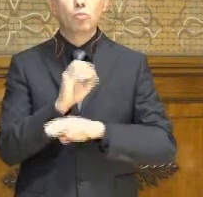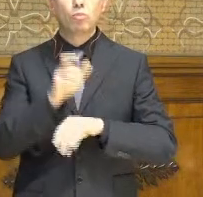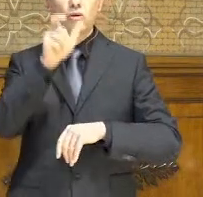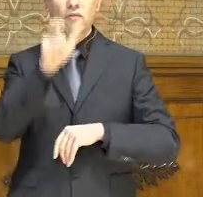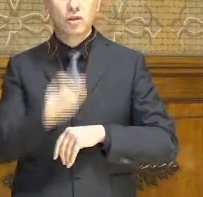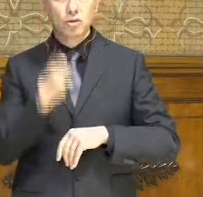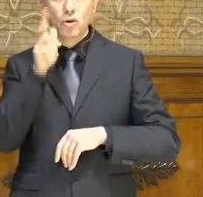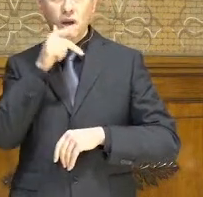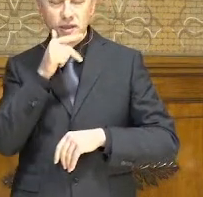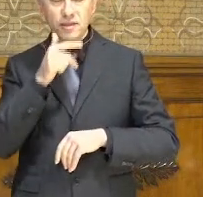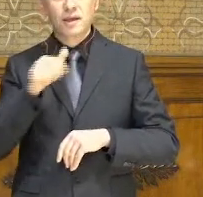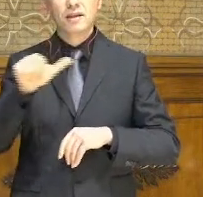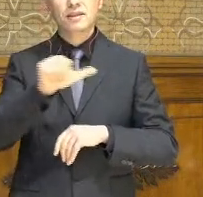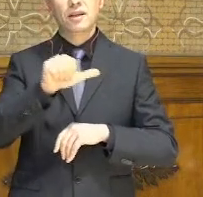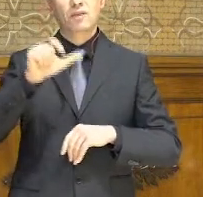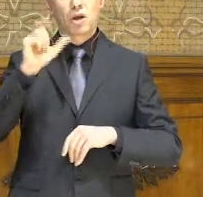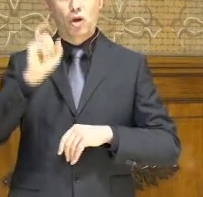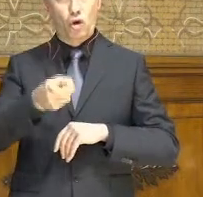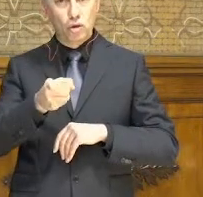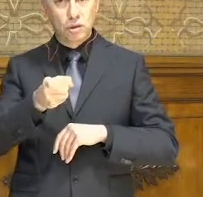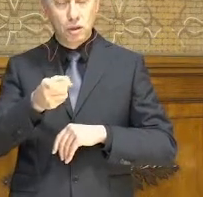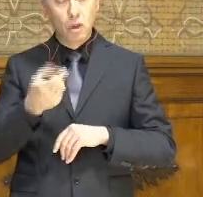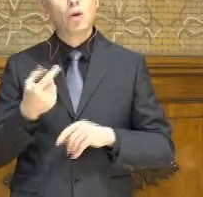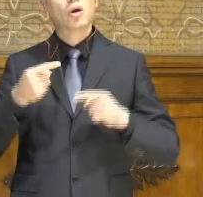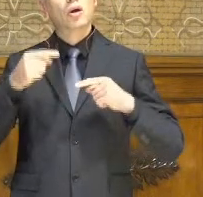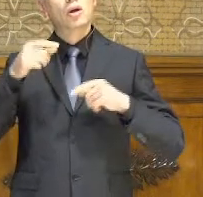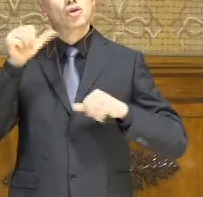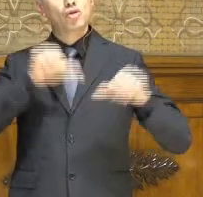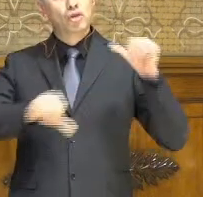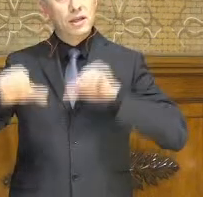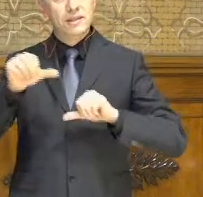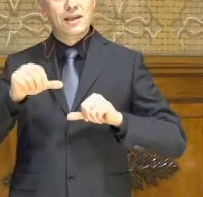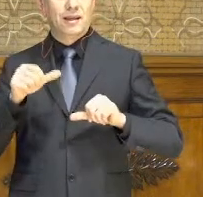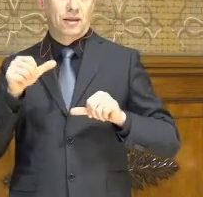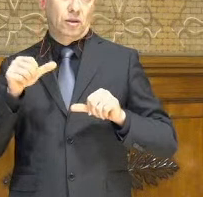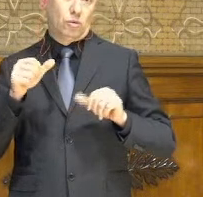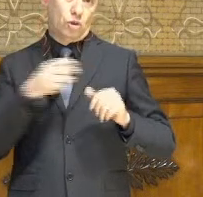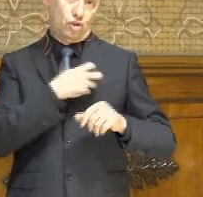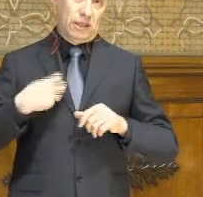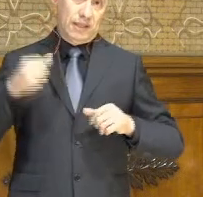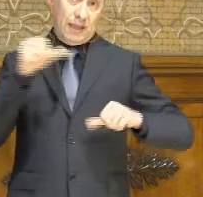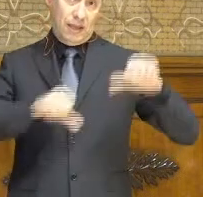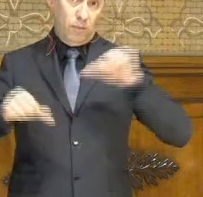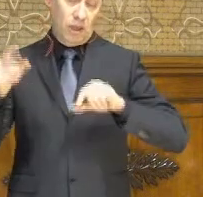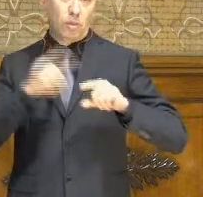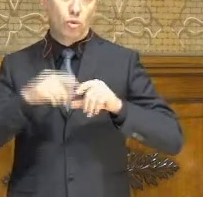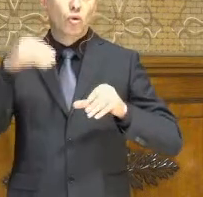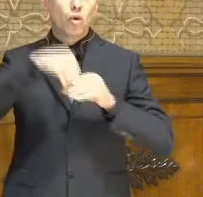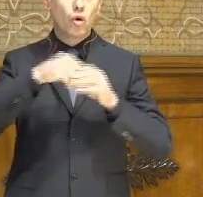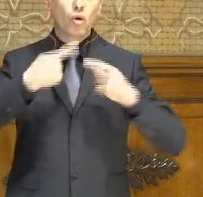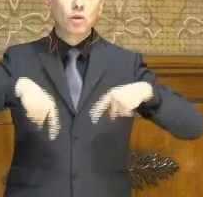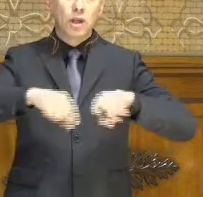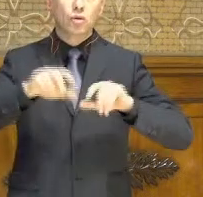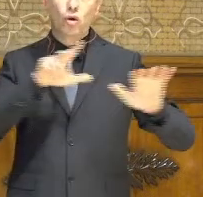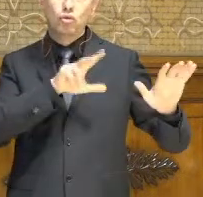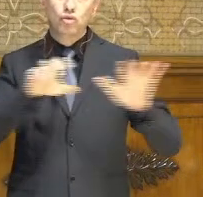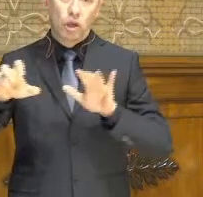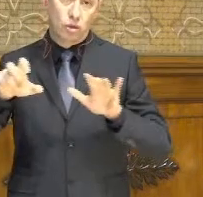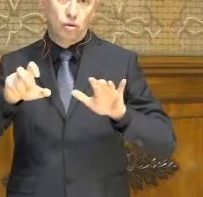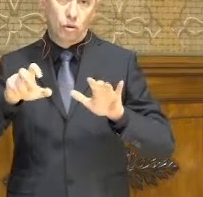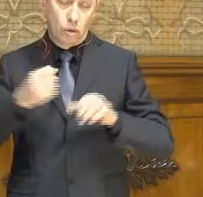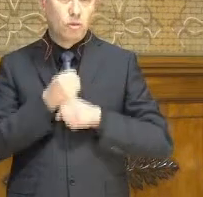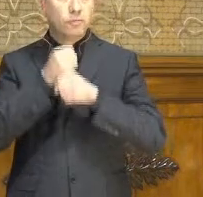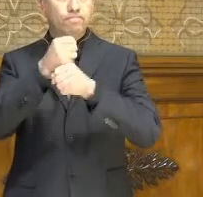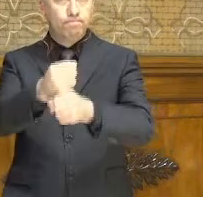Silvia Gross, docente del Dipartimento di Scienze Chimiche e membro del Comitato 800, nominato dalla rettrice